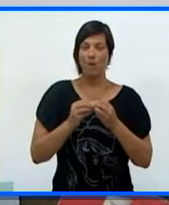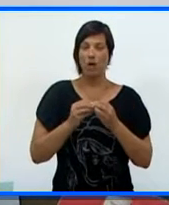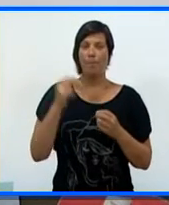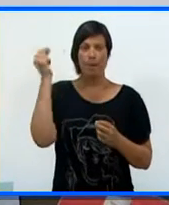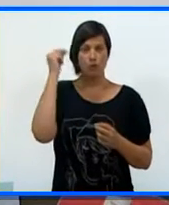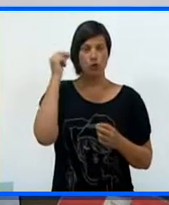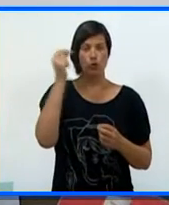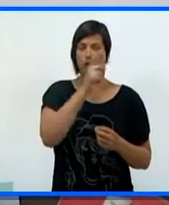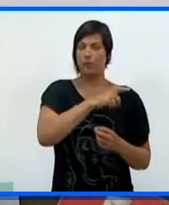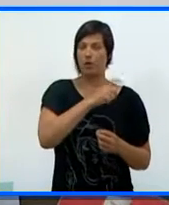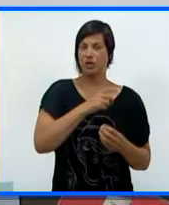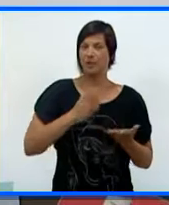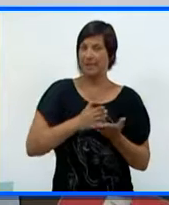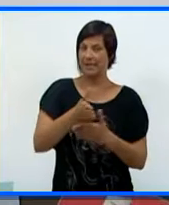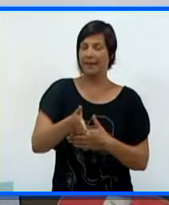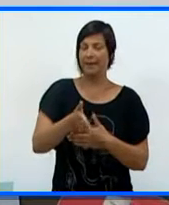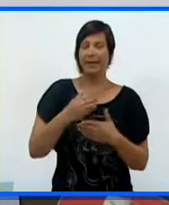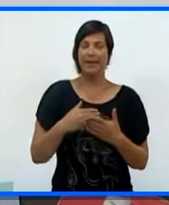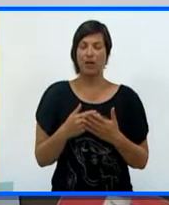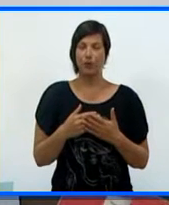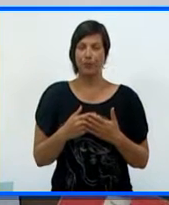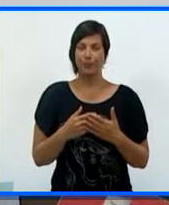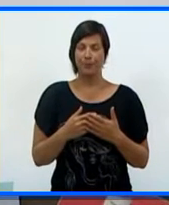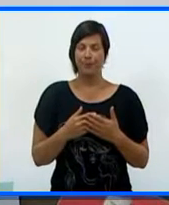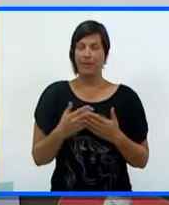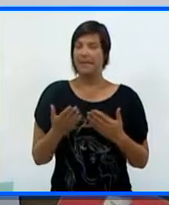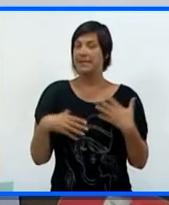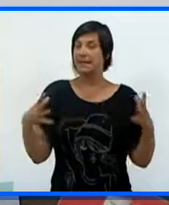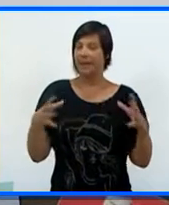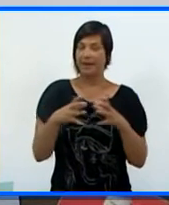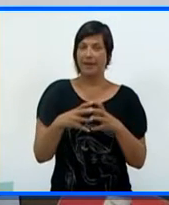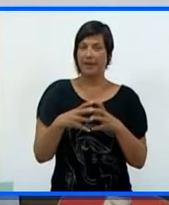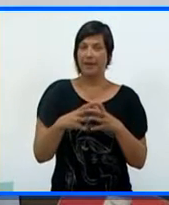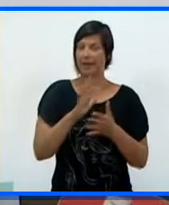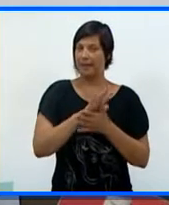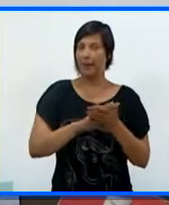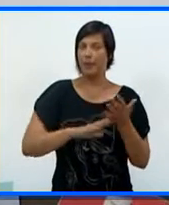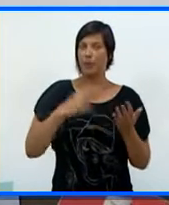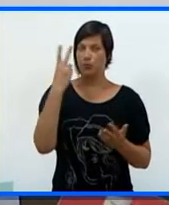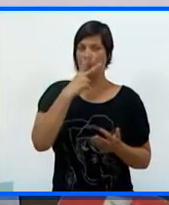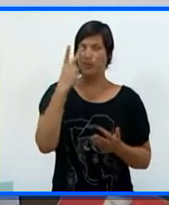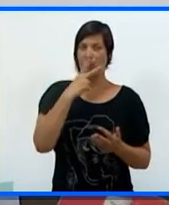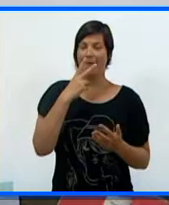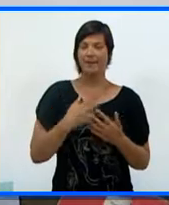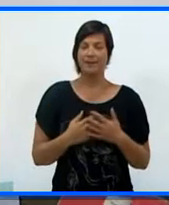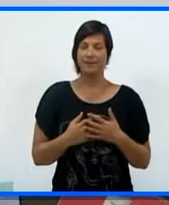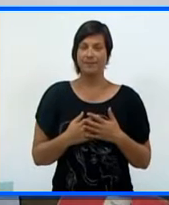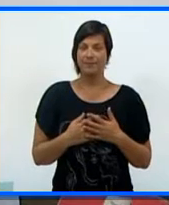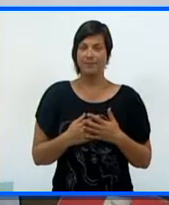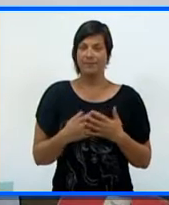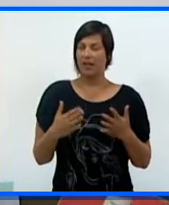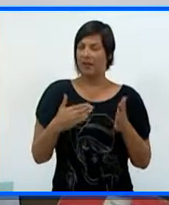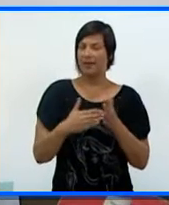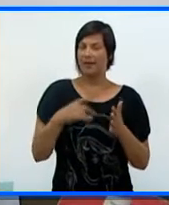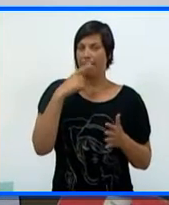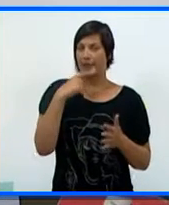problem čujućim osobama da se integriraju sa njima, da počne ih razumijevati.